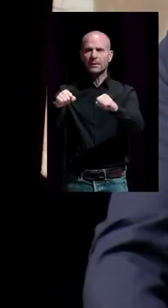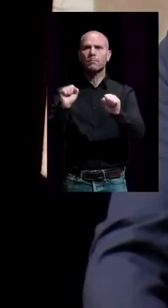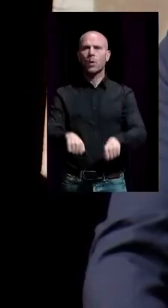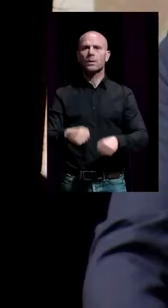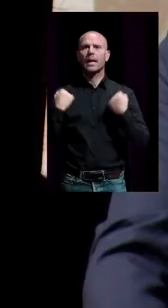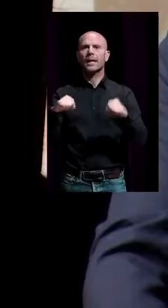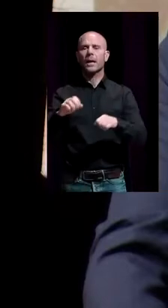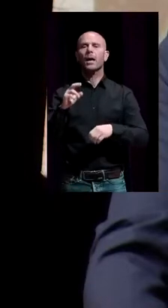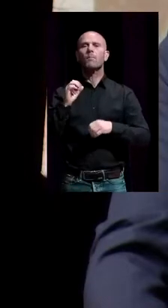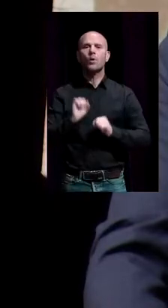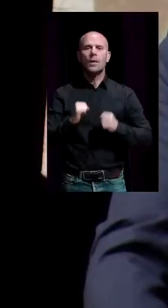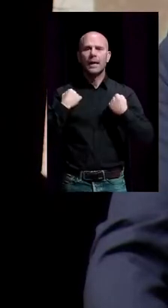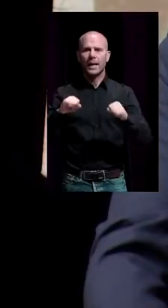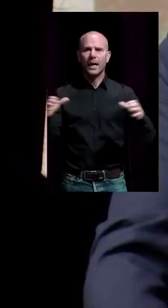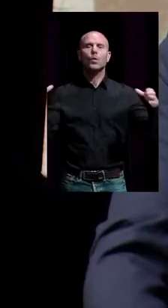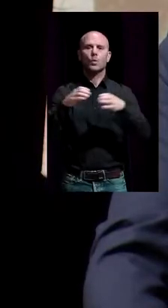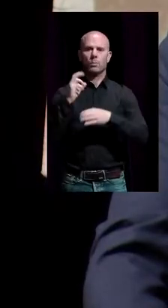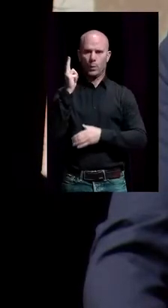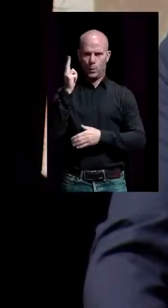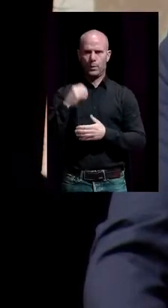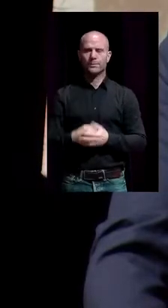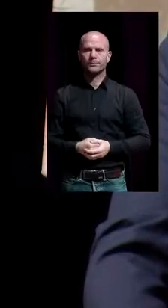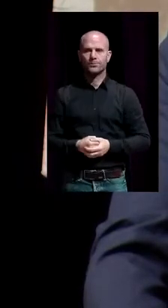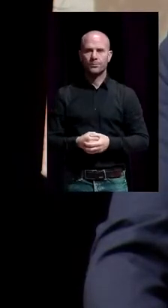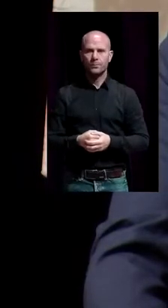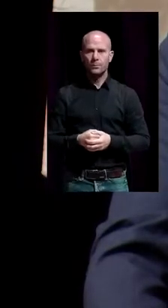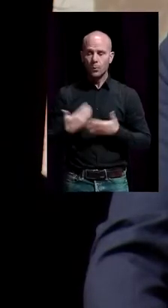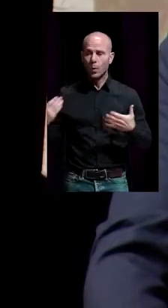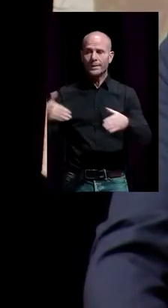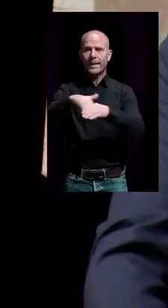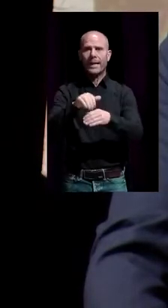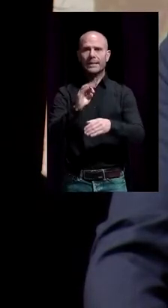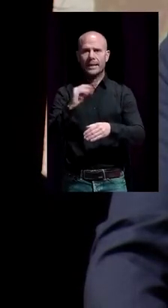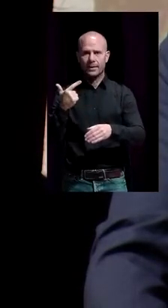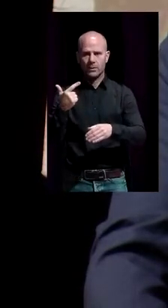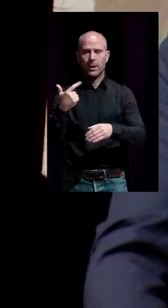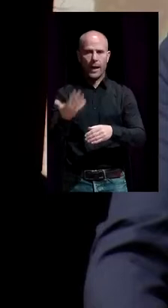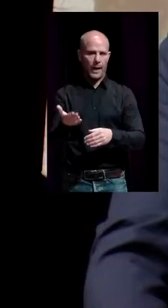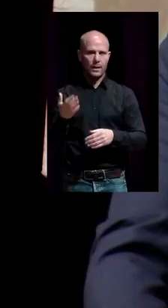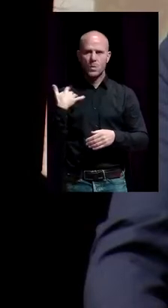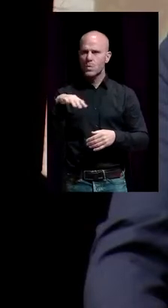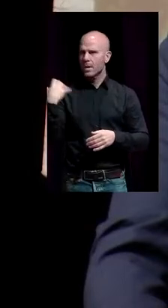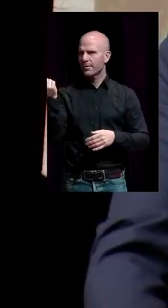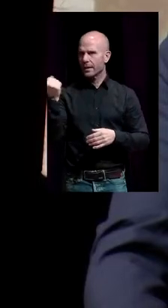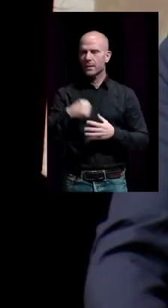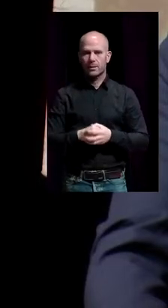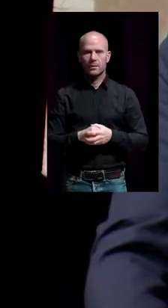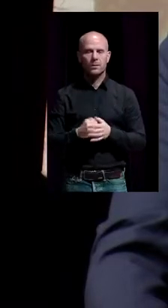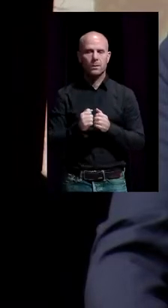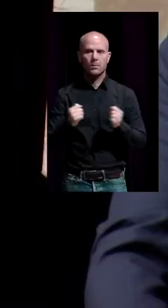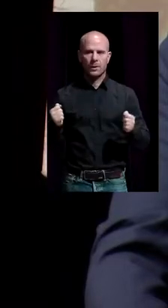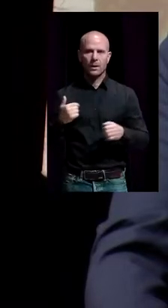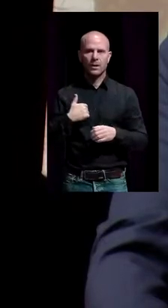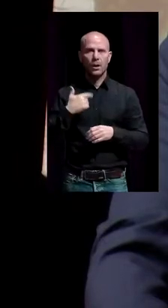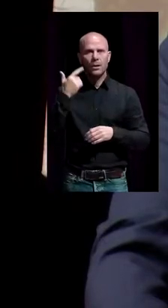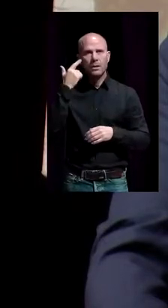agera och vi måste agera tillsammans. Så, och delaktighet, det är jätteviktigt. Men jag tänker